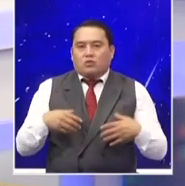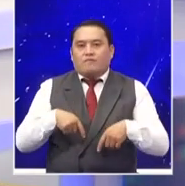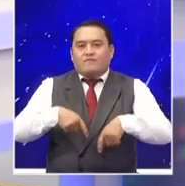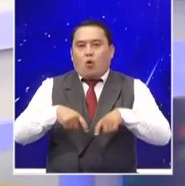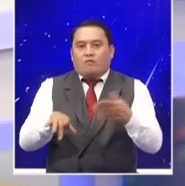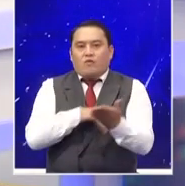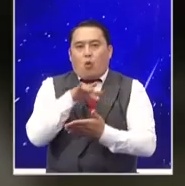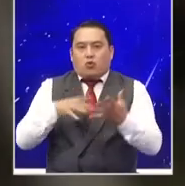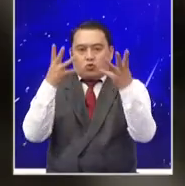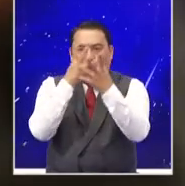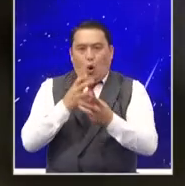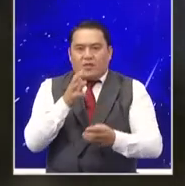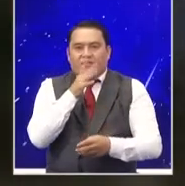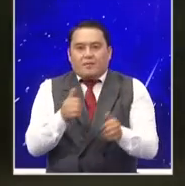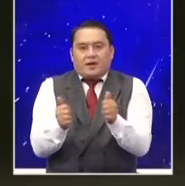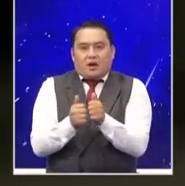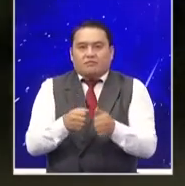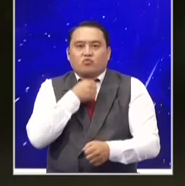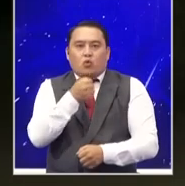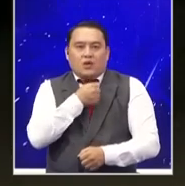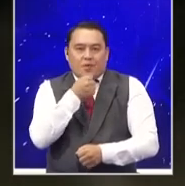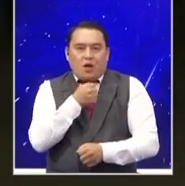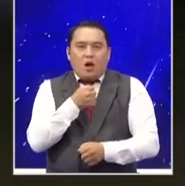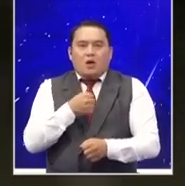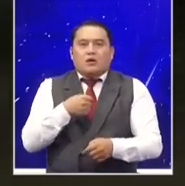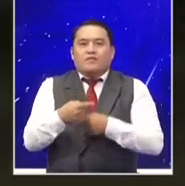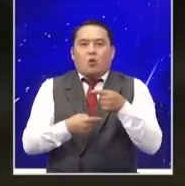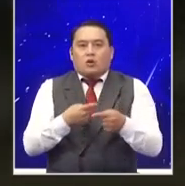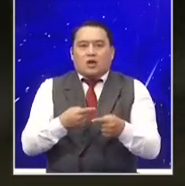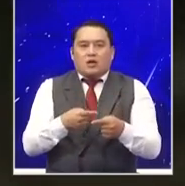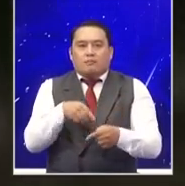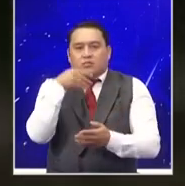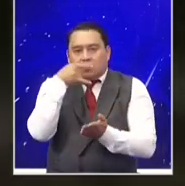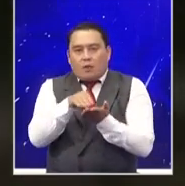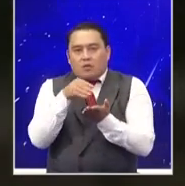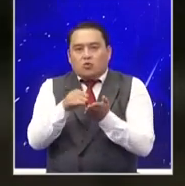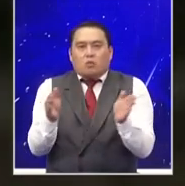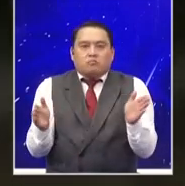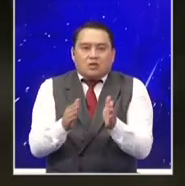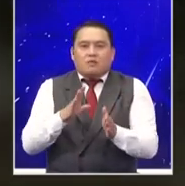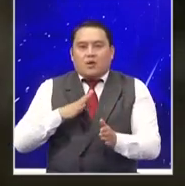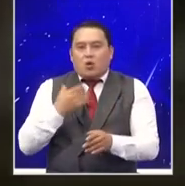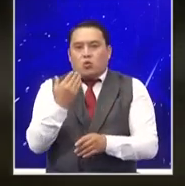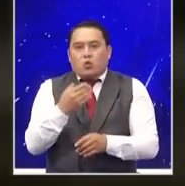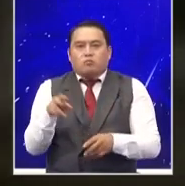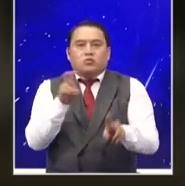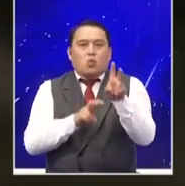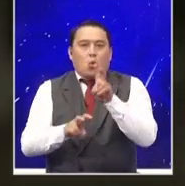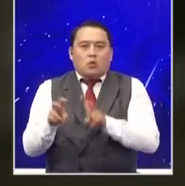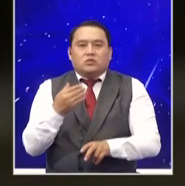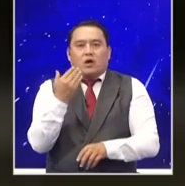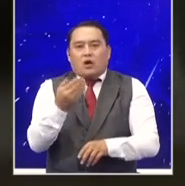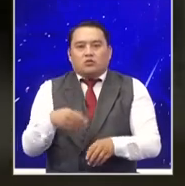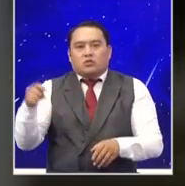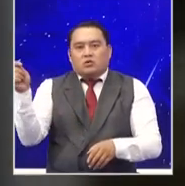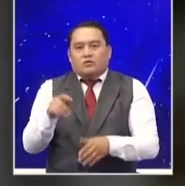в городе в темное время суток, причем рядом со взрослыми. Особями находились и поросята. В полиции сообщили, что идут поиски диких животных,